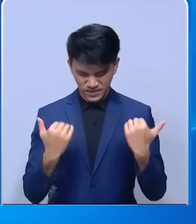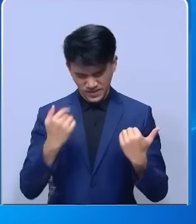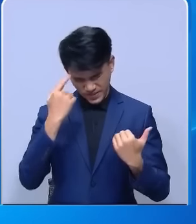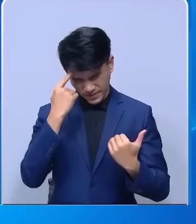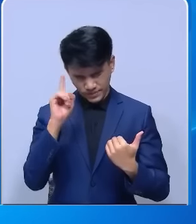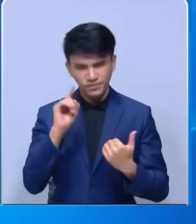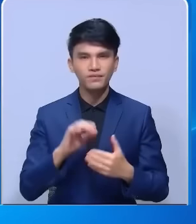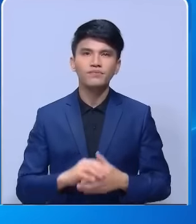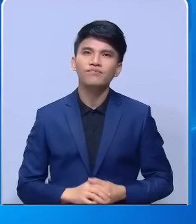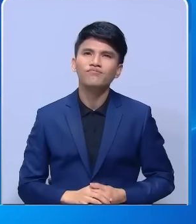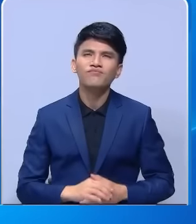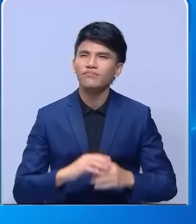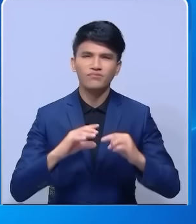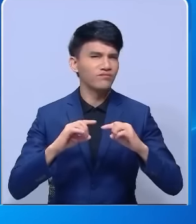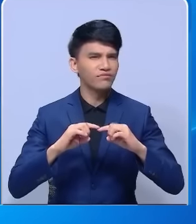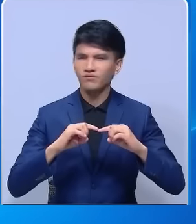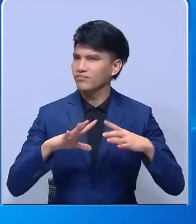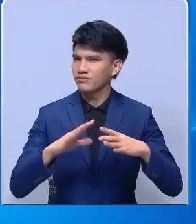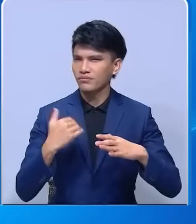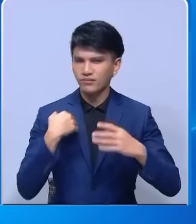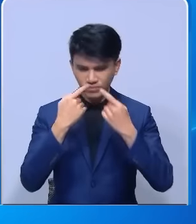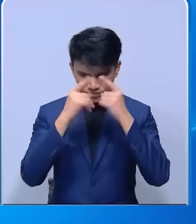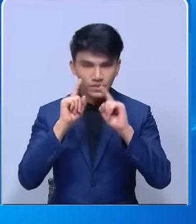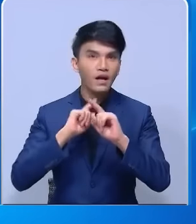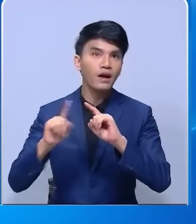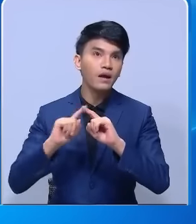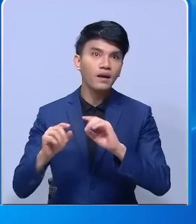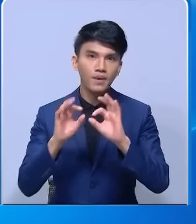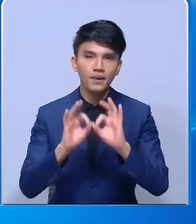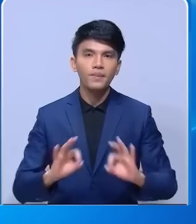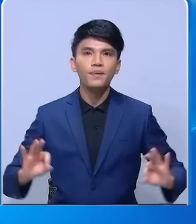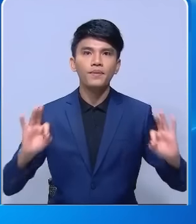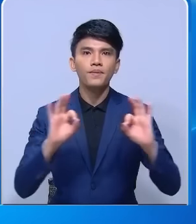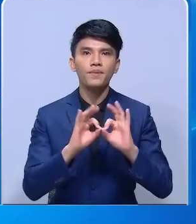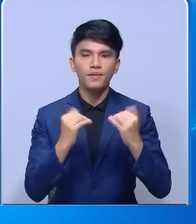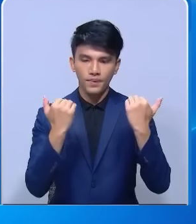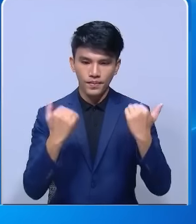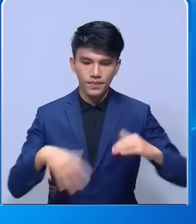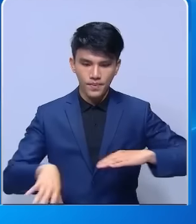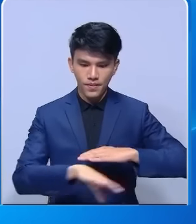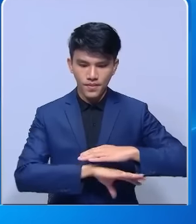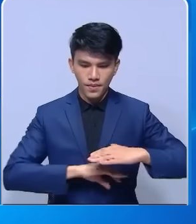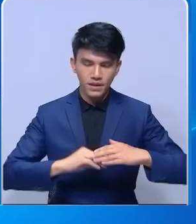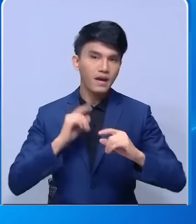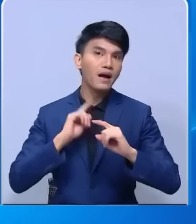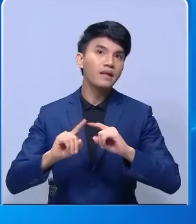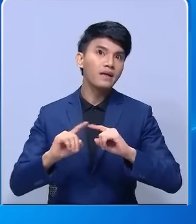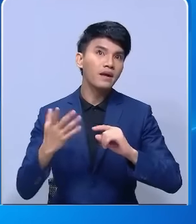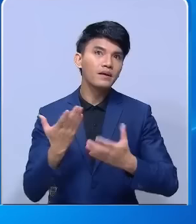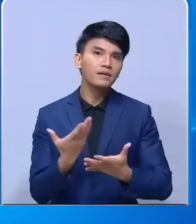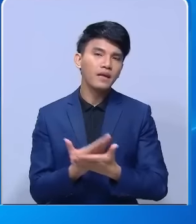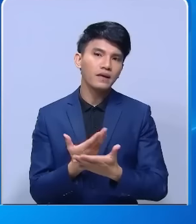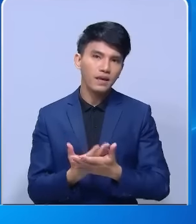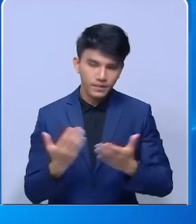นึงมันไม่สมเหตุสมผลมีพิรุธหลายอย่างสำคัญที่สุดก็คือไม่มีหลักฐานอ้างอิงไม่มีเส้นทางการเงินมา